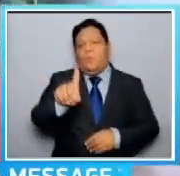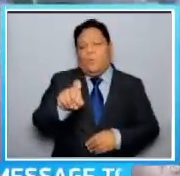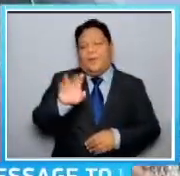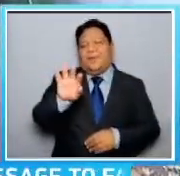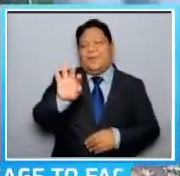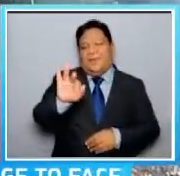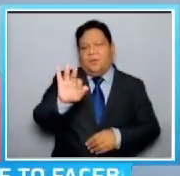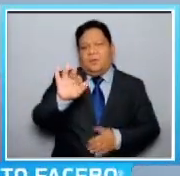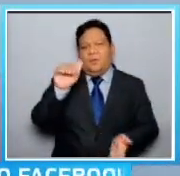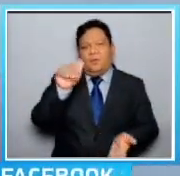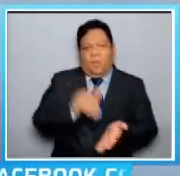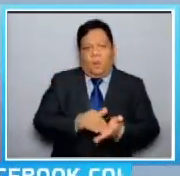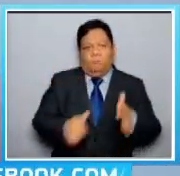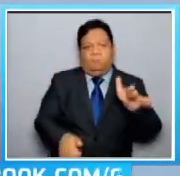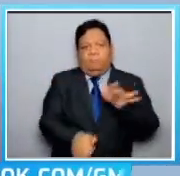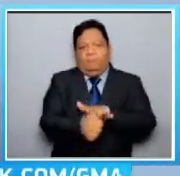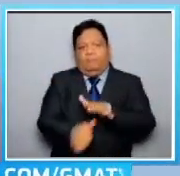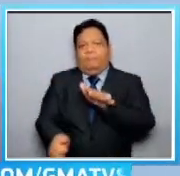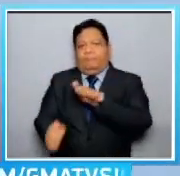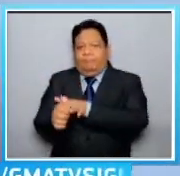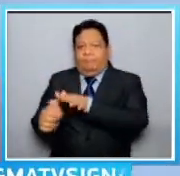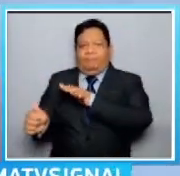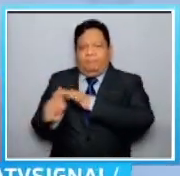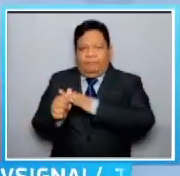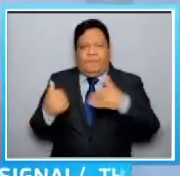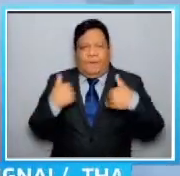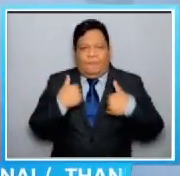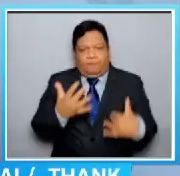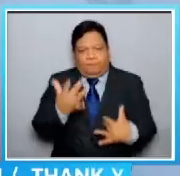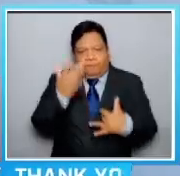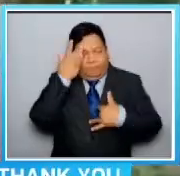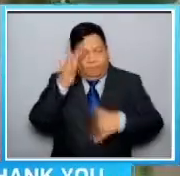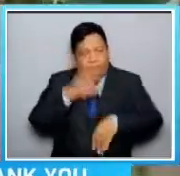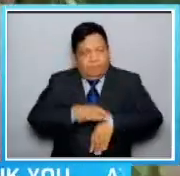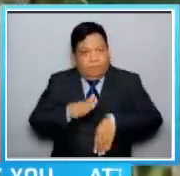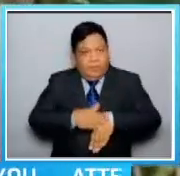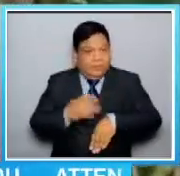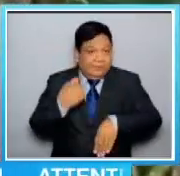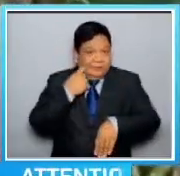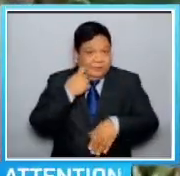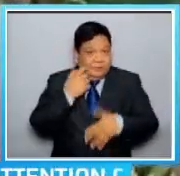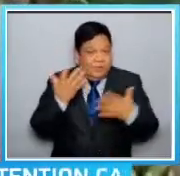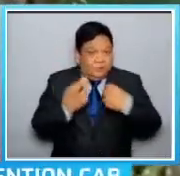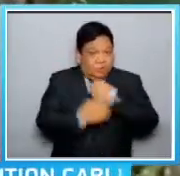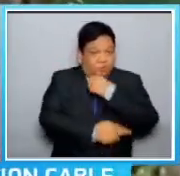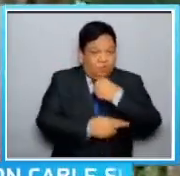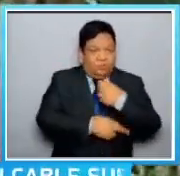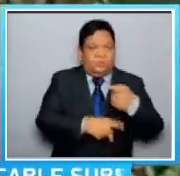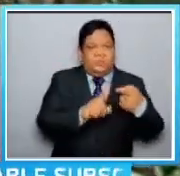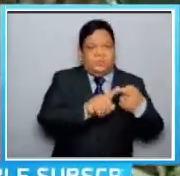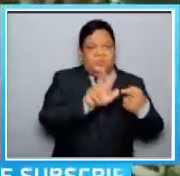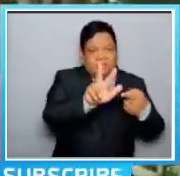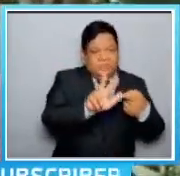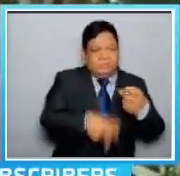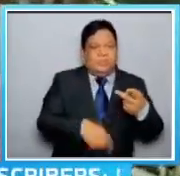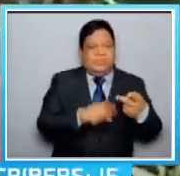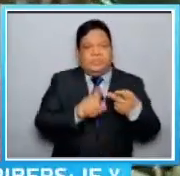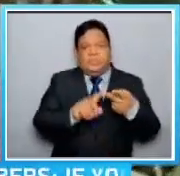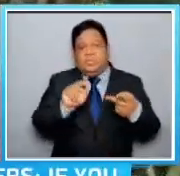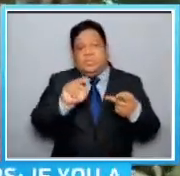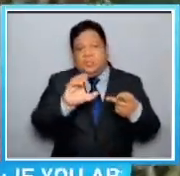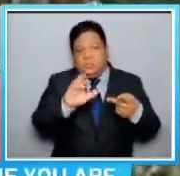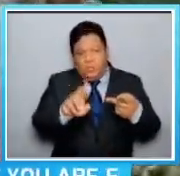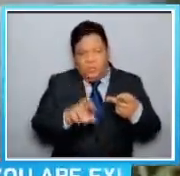bansa. Sa recent cases, pinakamarami ay mula Region 3, sunod ang NCR at CAR o Cordillera